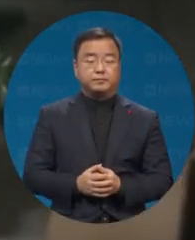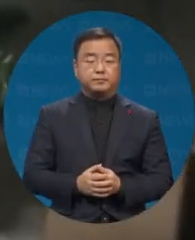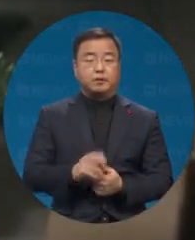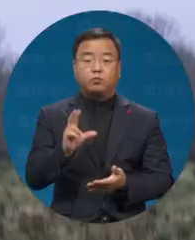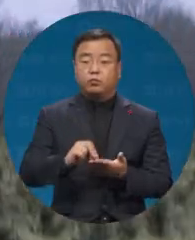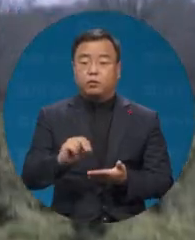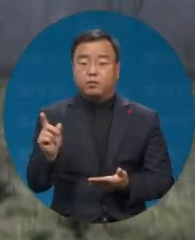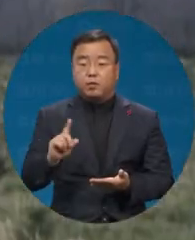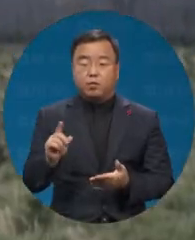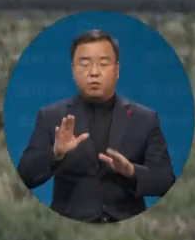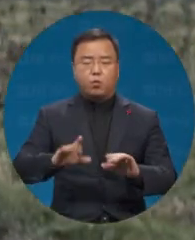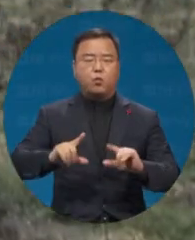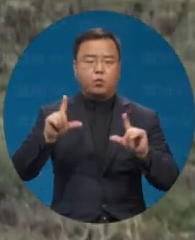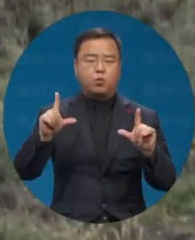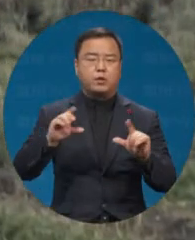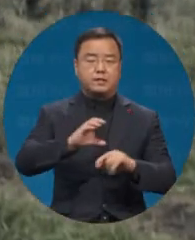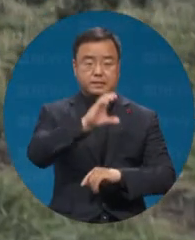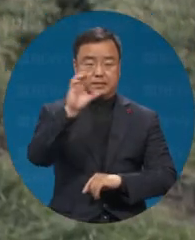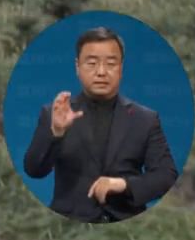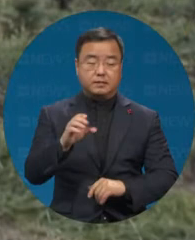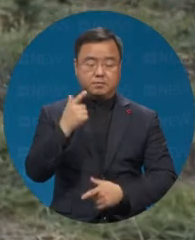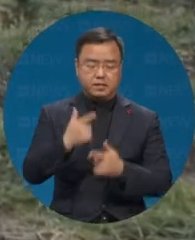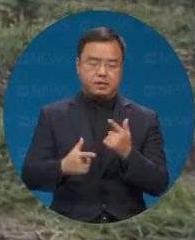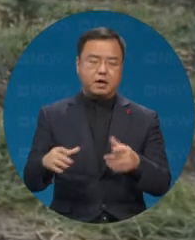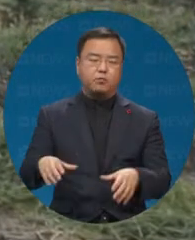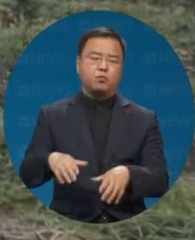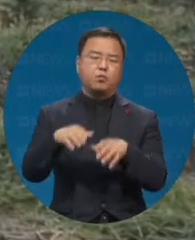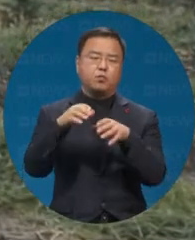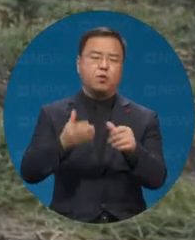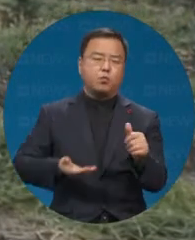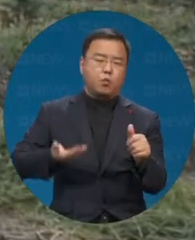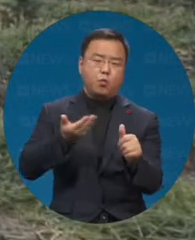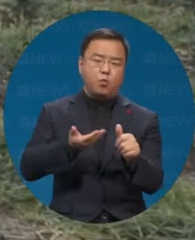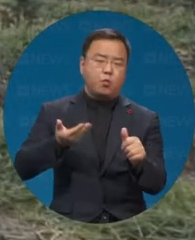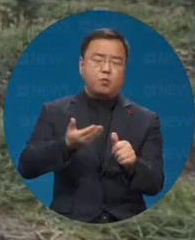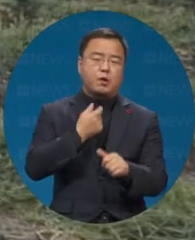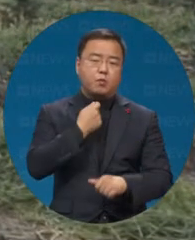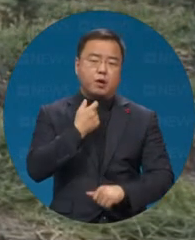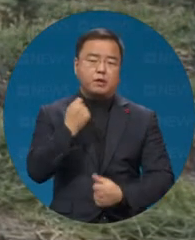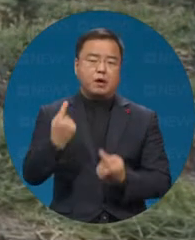문제는 올해 크리스마스 트리 공급이 수요를 따라가지 못하고 있다는 겁니다.